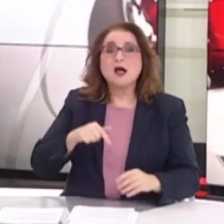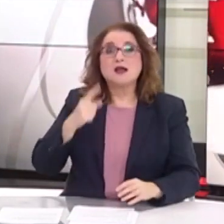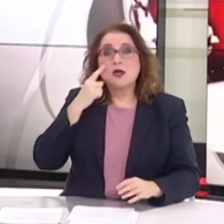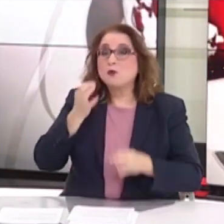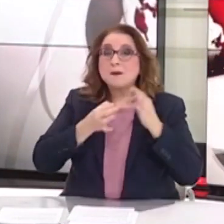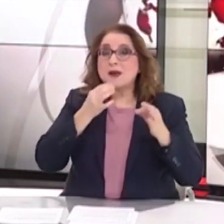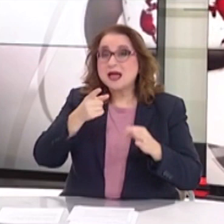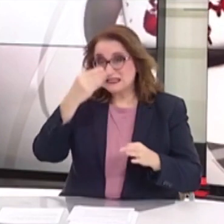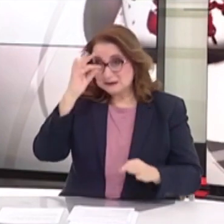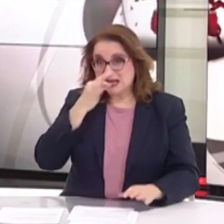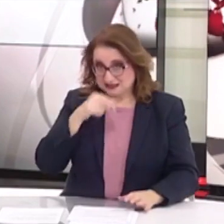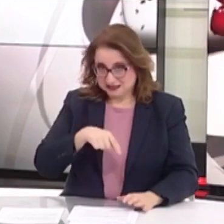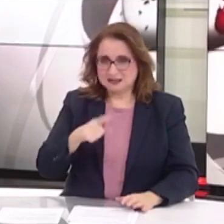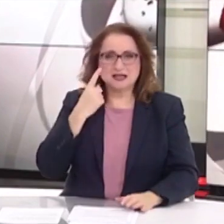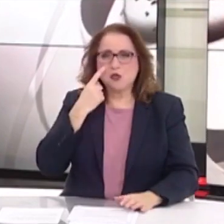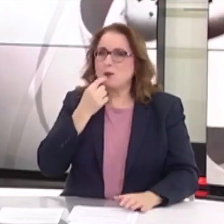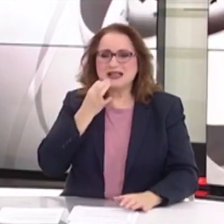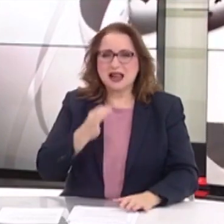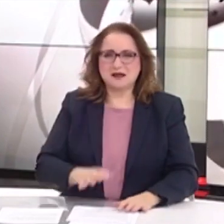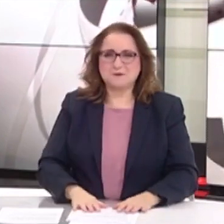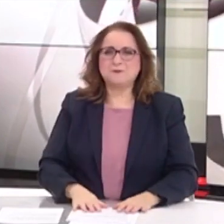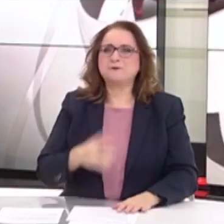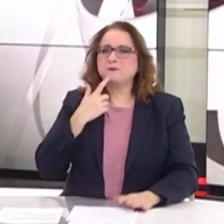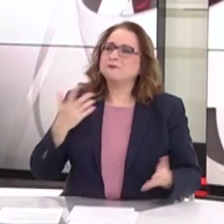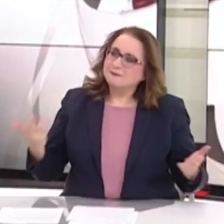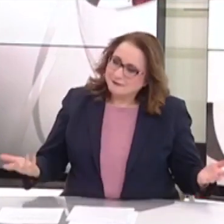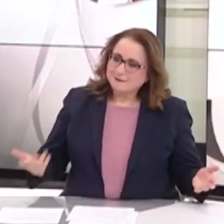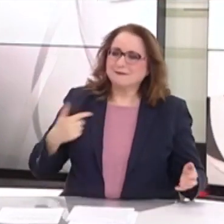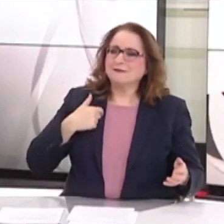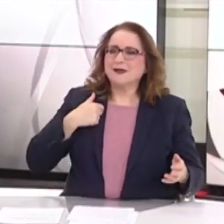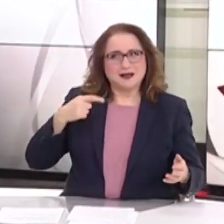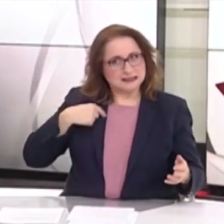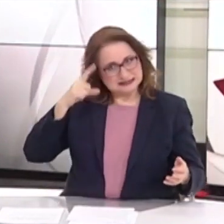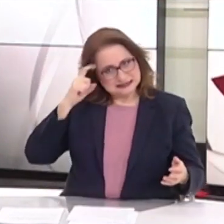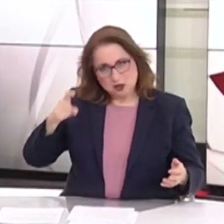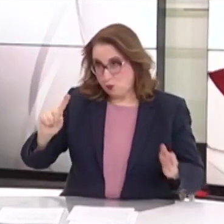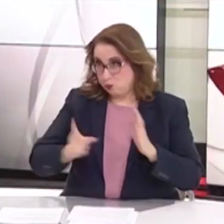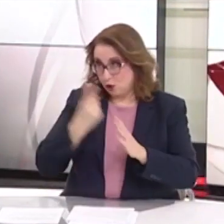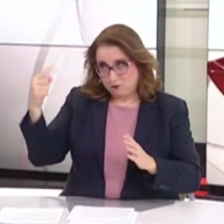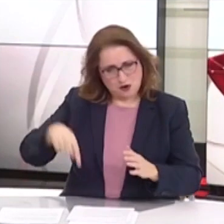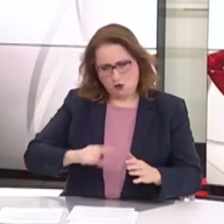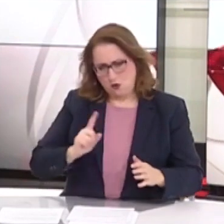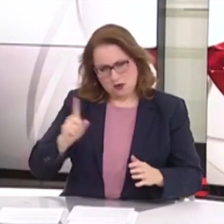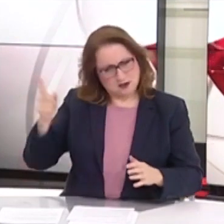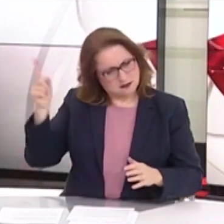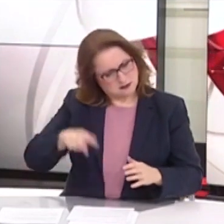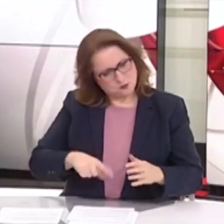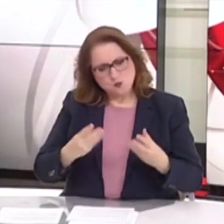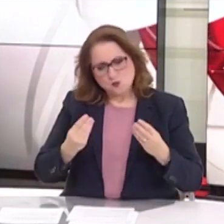τη στιγμή μιλάει ο κύριος Τσίπρας, να τον ακούσουμε. Δεν είναι η πρώτη φορά, βεβαίως, που έρχεται, έχετε έρθει αρκετές φορές. Τελευταία